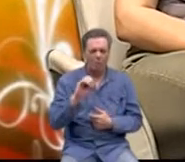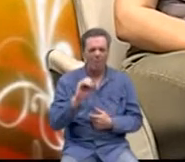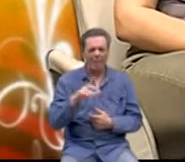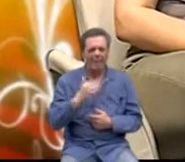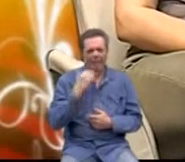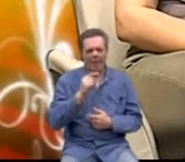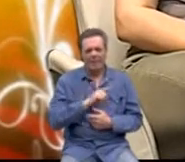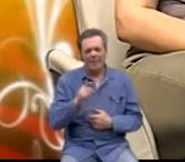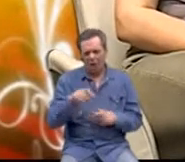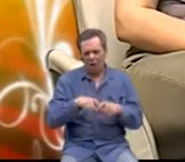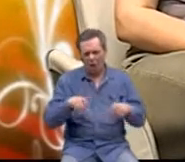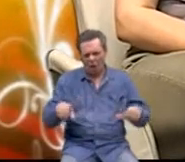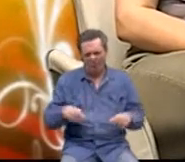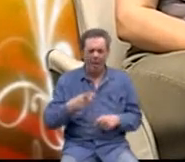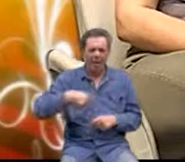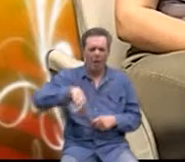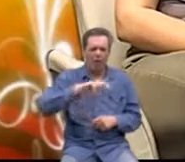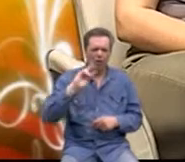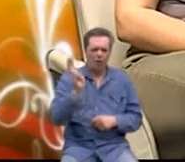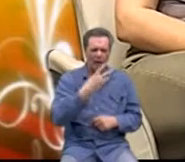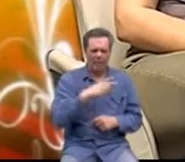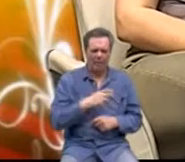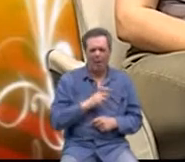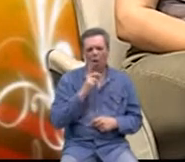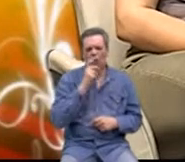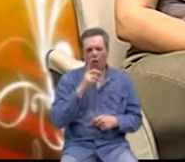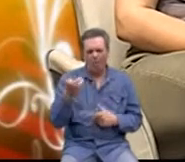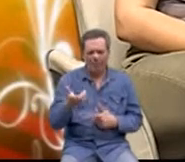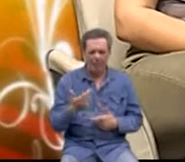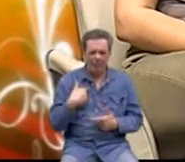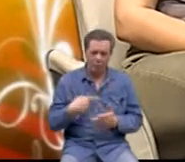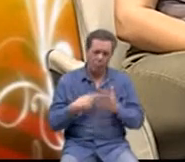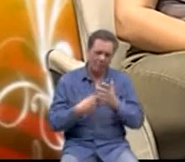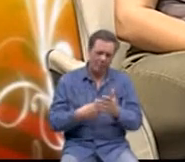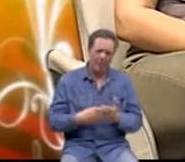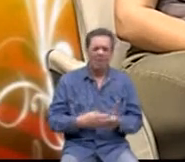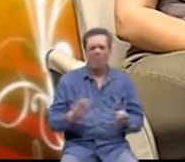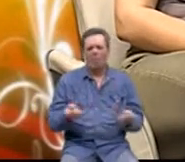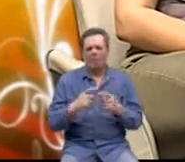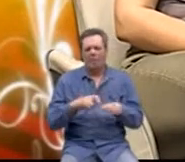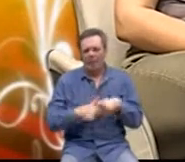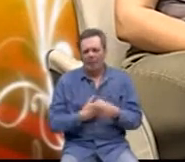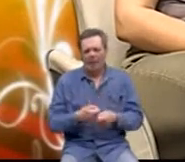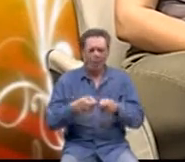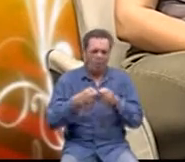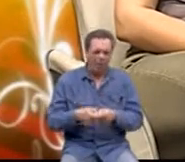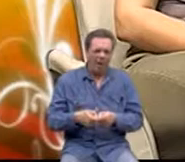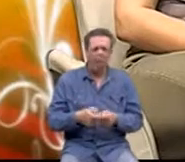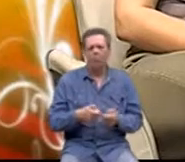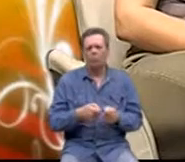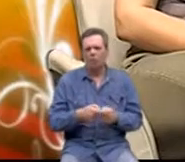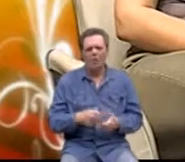15 sati na štandovima na okretištu tramvaja Črnomerec, gdje ćemo prezentirati promotivne materijale klubova,